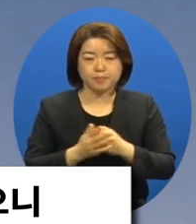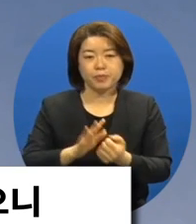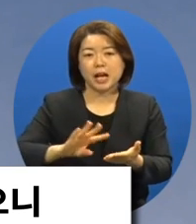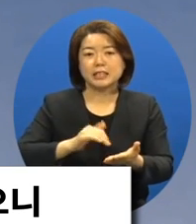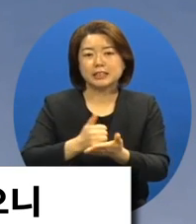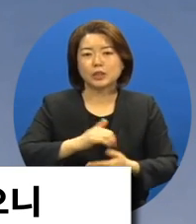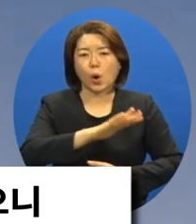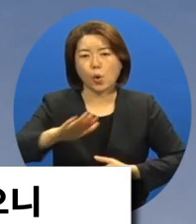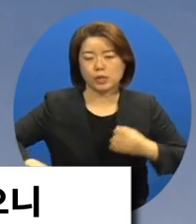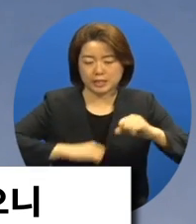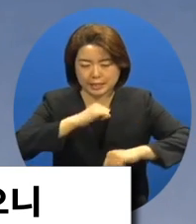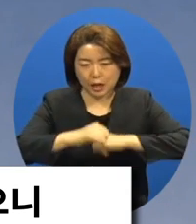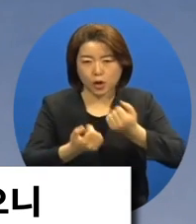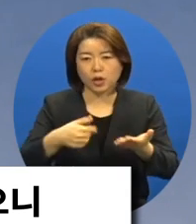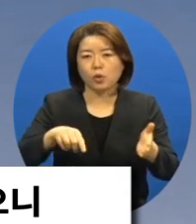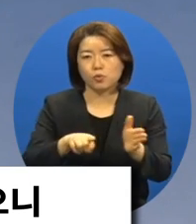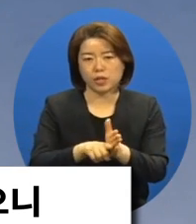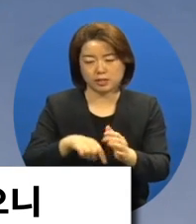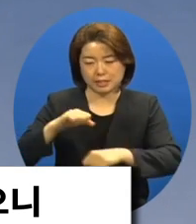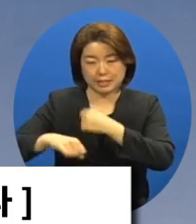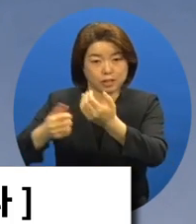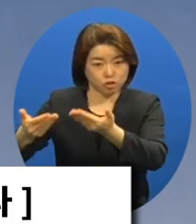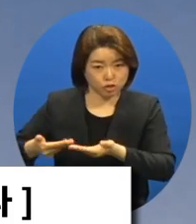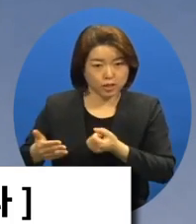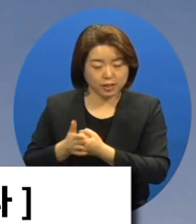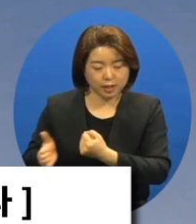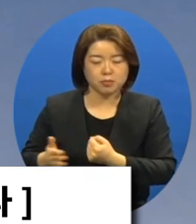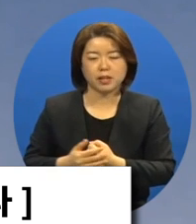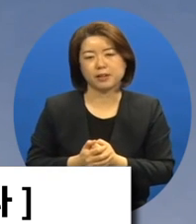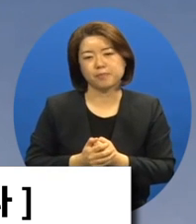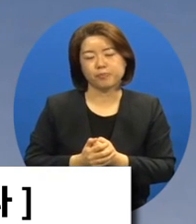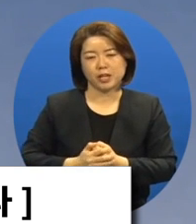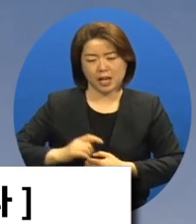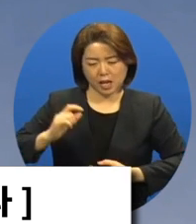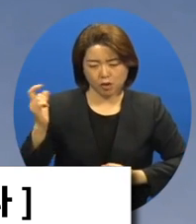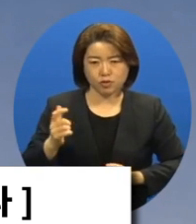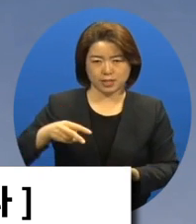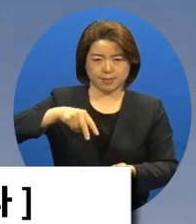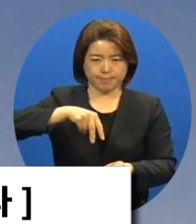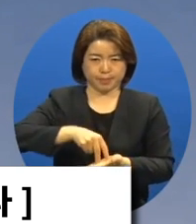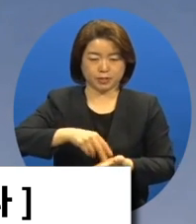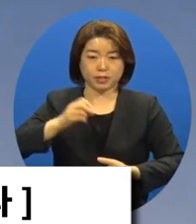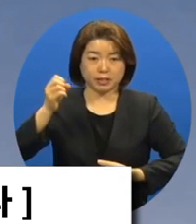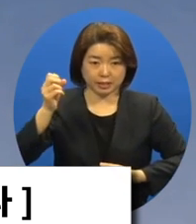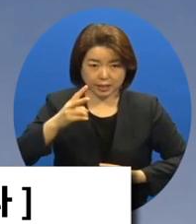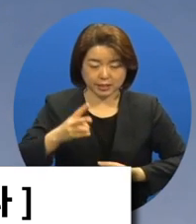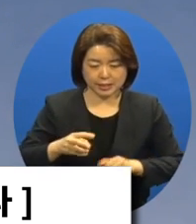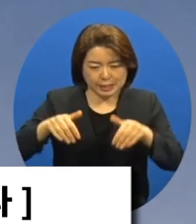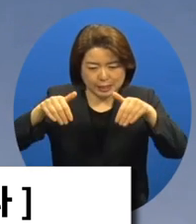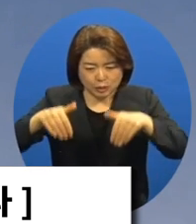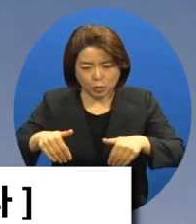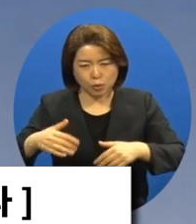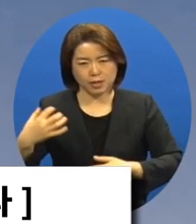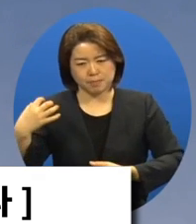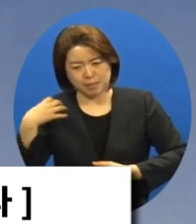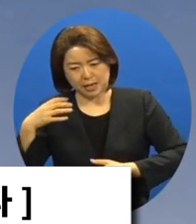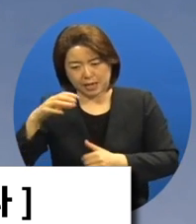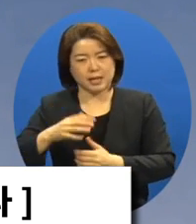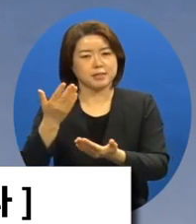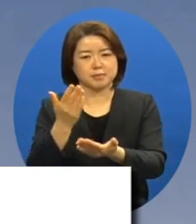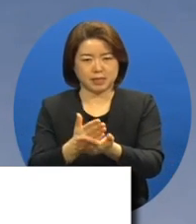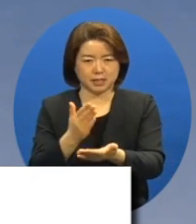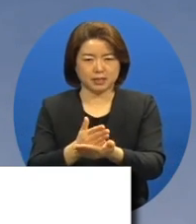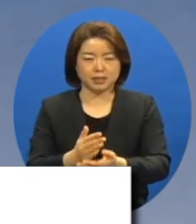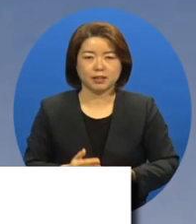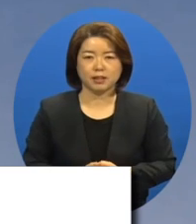하려고 자유를 주셨으니 그러므로 굳건하게 서서 다시는 종의 멍에를 매지 마라